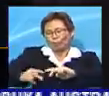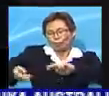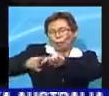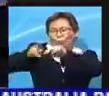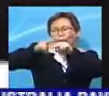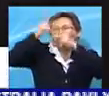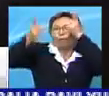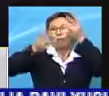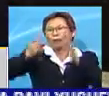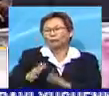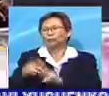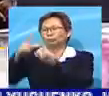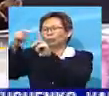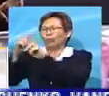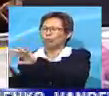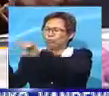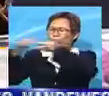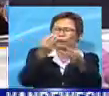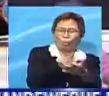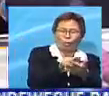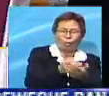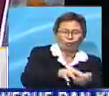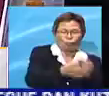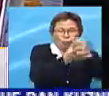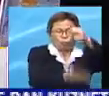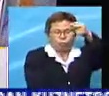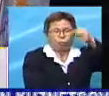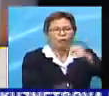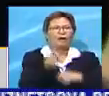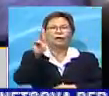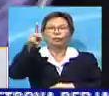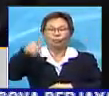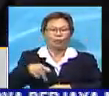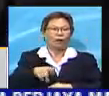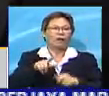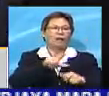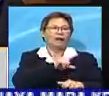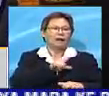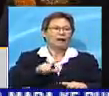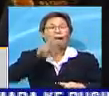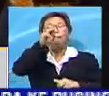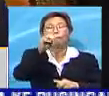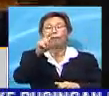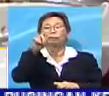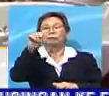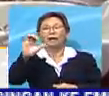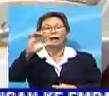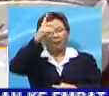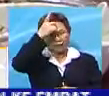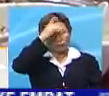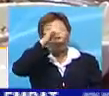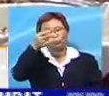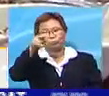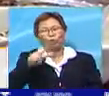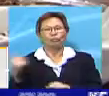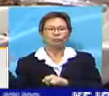ketibaan pelancong dan limpahan ekonomi. Demikian menurut Timbalan Ketua Pengarah Lembaga Penggalakan Pelancongan Malaysia, Datuk Chong Yuk Ha,